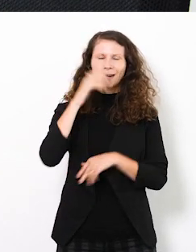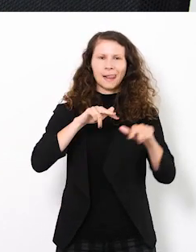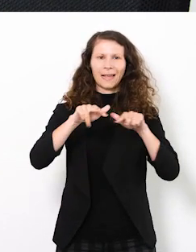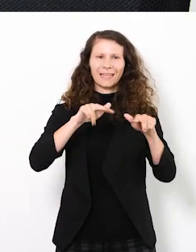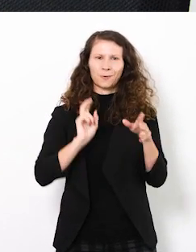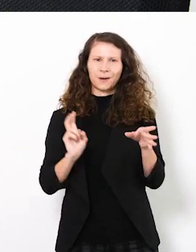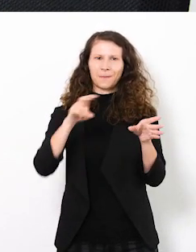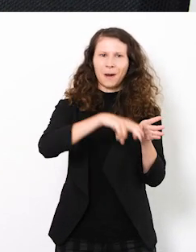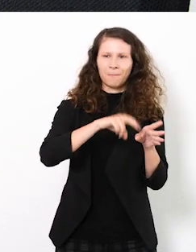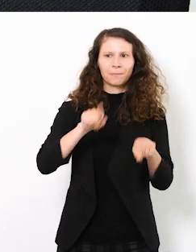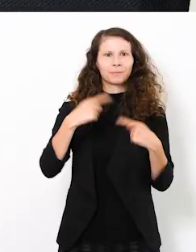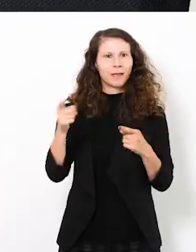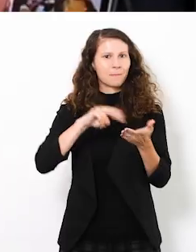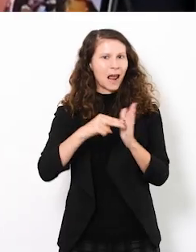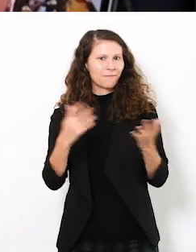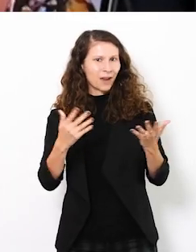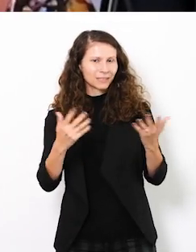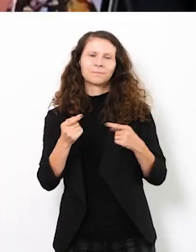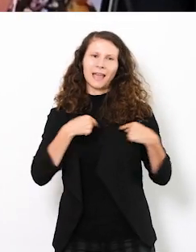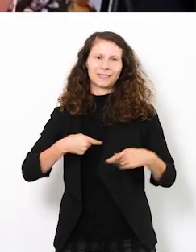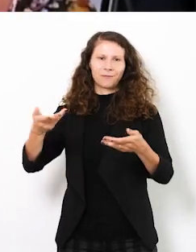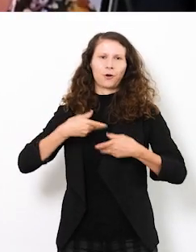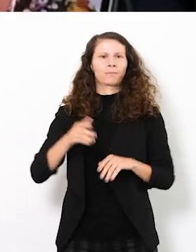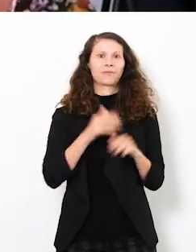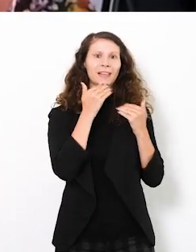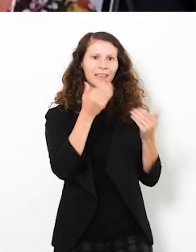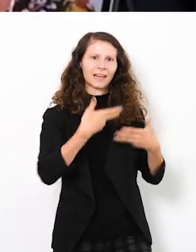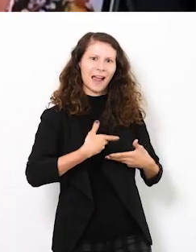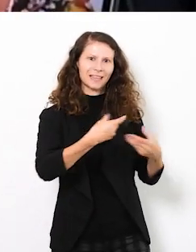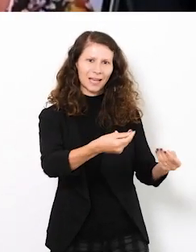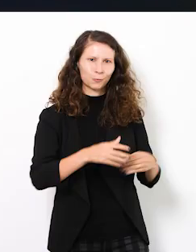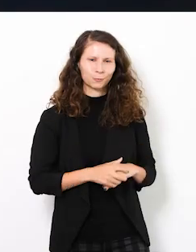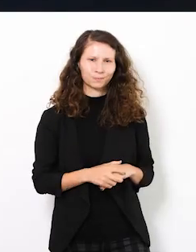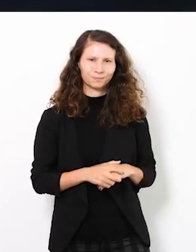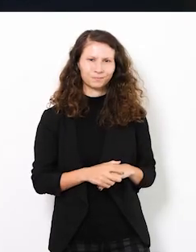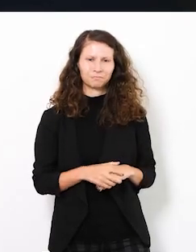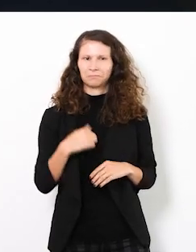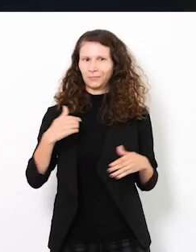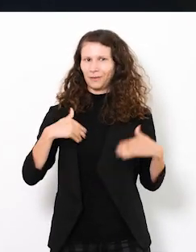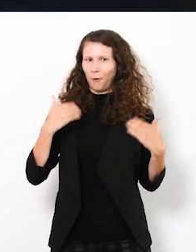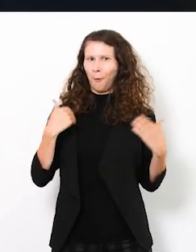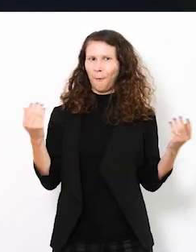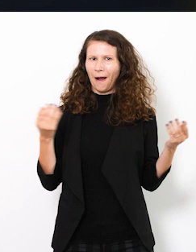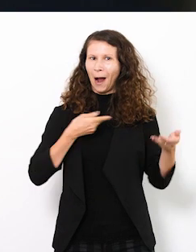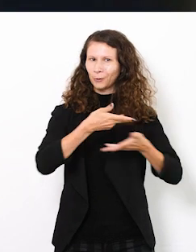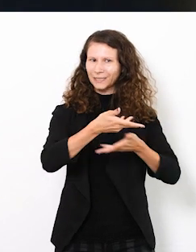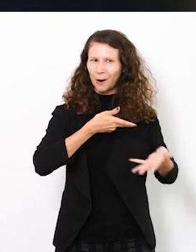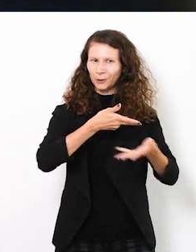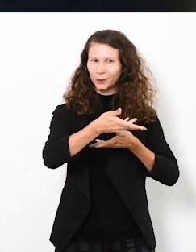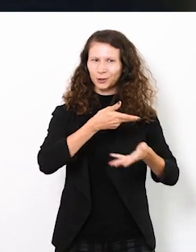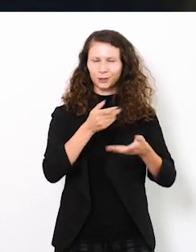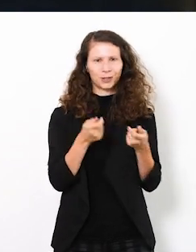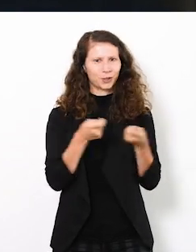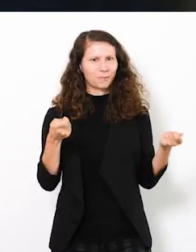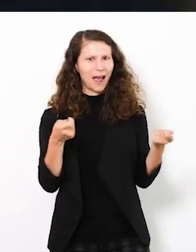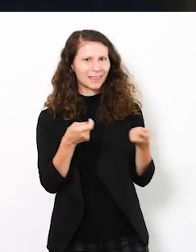beteiligt sind, vorhaben. Herzlich willkommen. Vielen Dank für die Einladung und ich freue mich auf den Austausch und bin